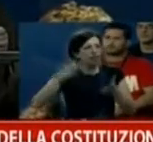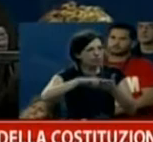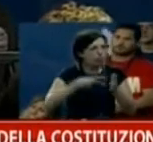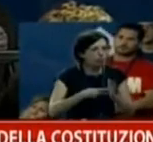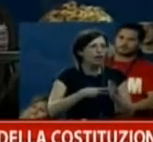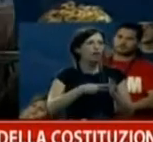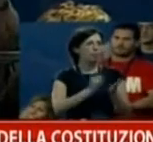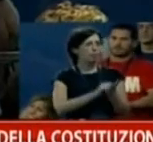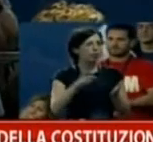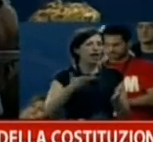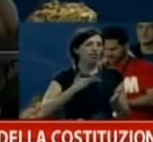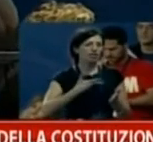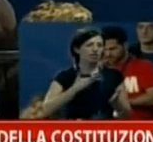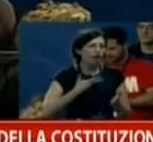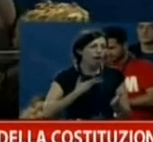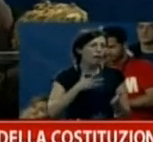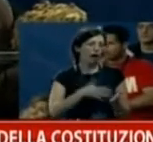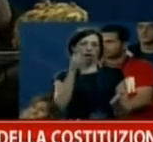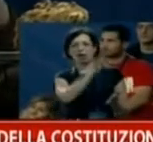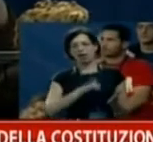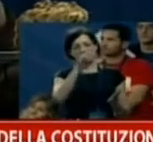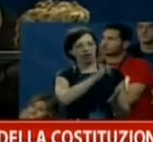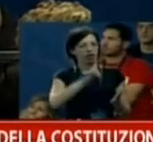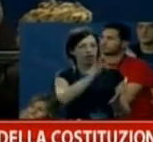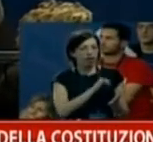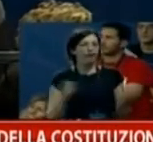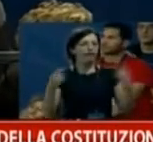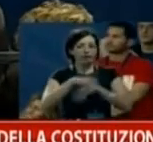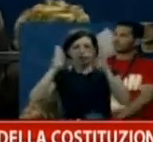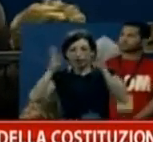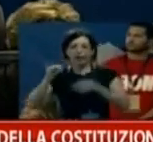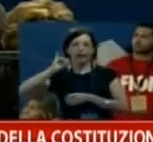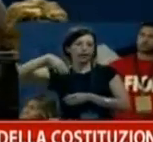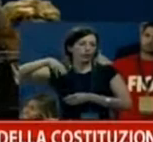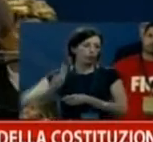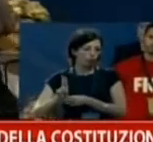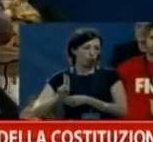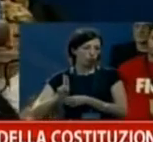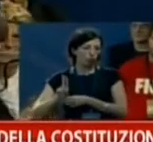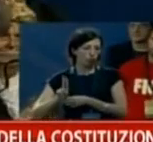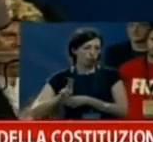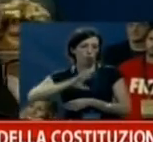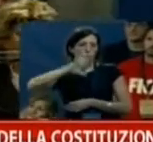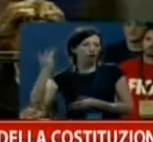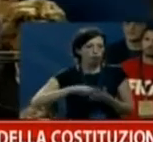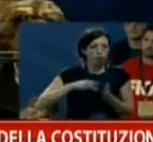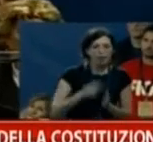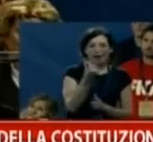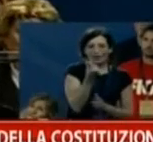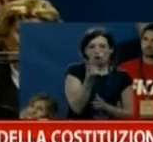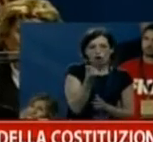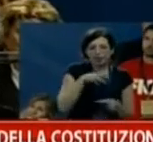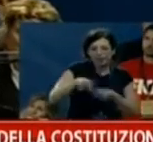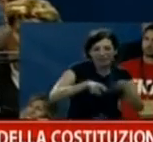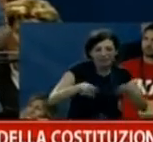dall'agenda governativa, che ha inquinato anche le modalità di distribuzione delle risorse scarse. Ha ragione